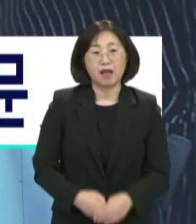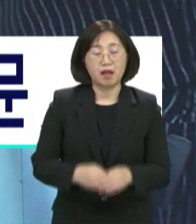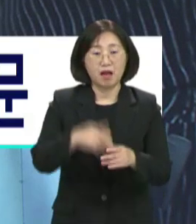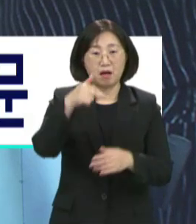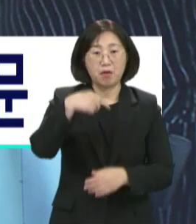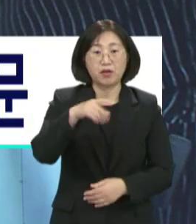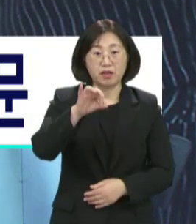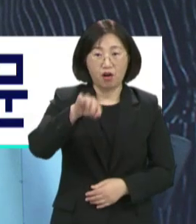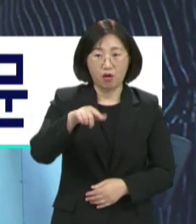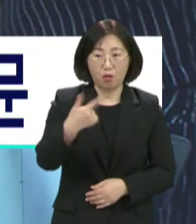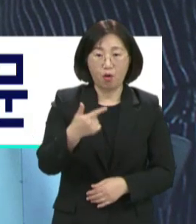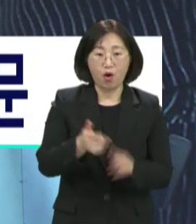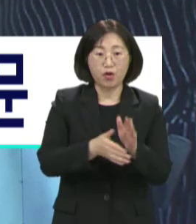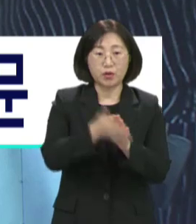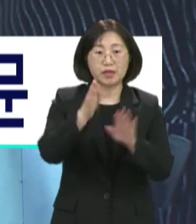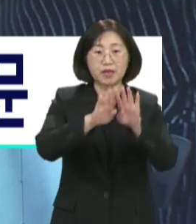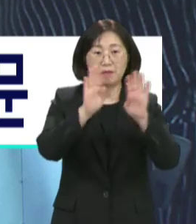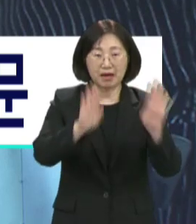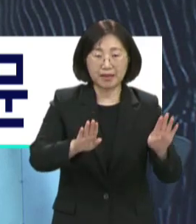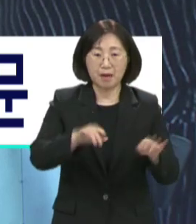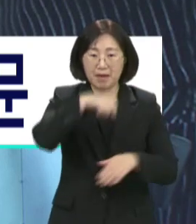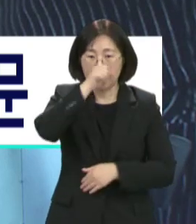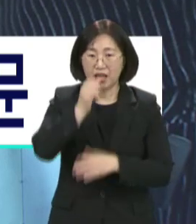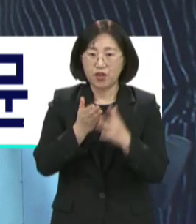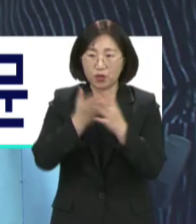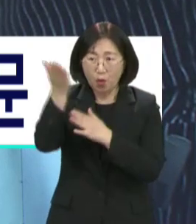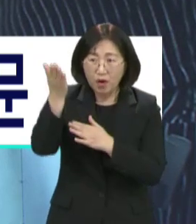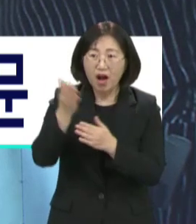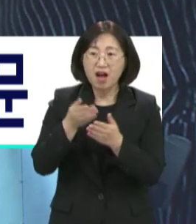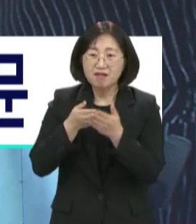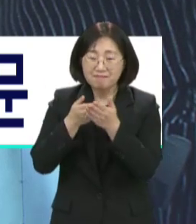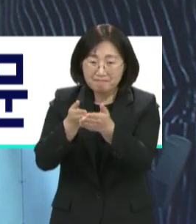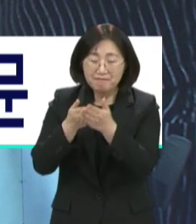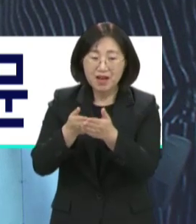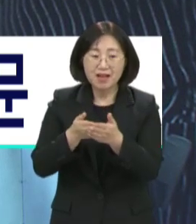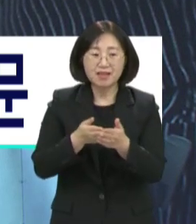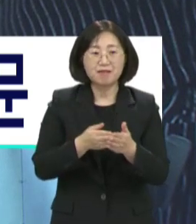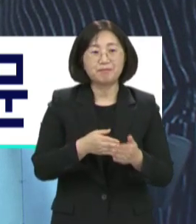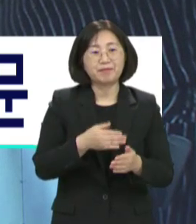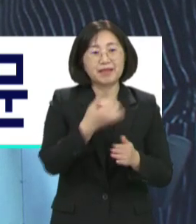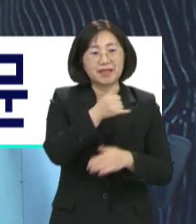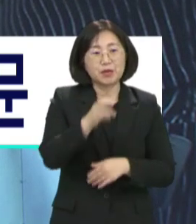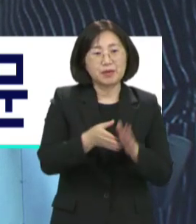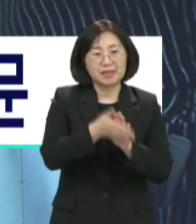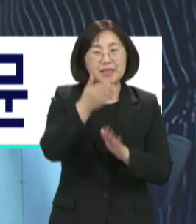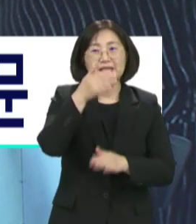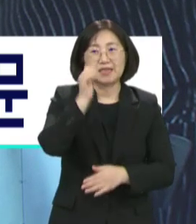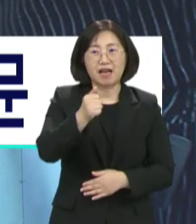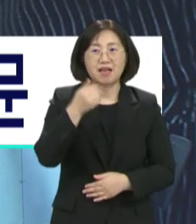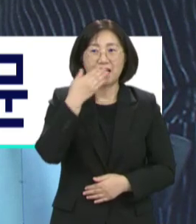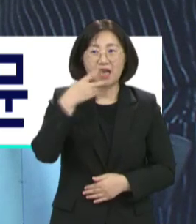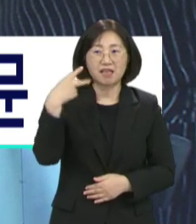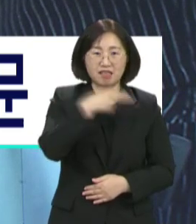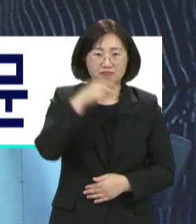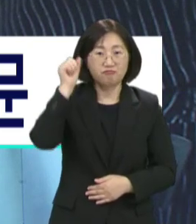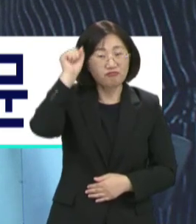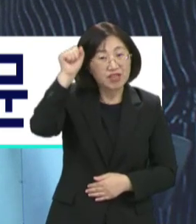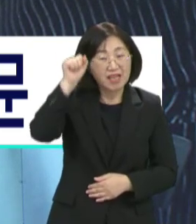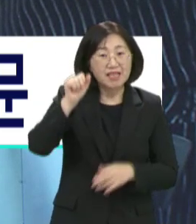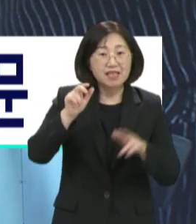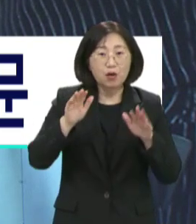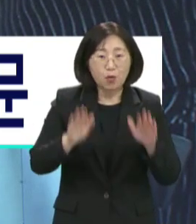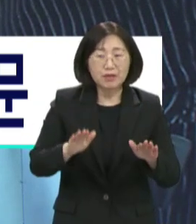국제정원도시 박람회에 대한 예산안 통과를 요구하며 시작된 최민호 세종시장의 단식투쟁이 오늘로